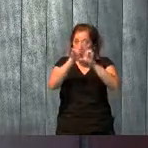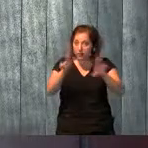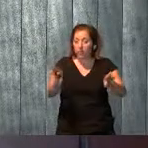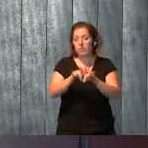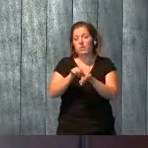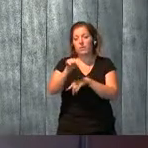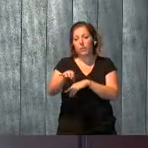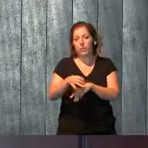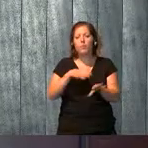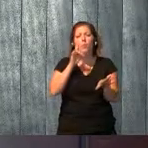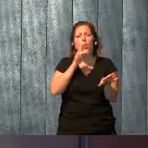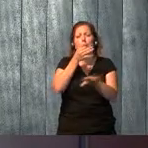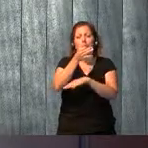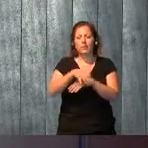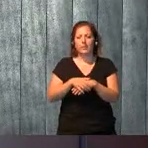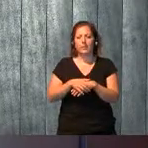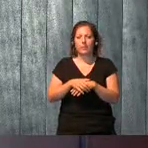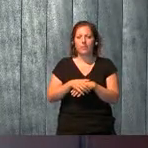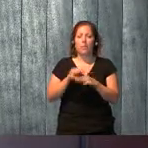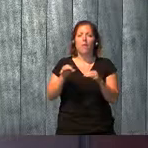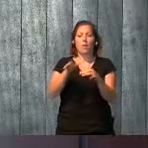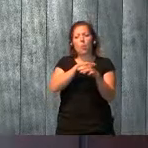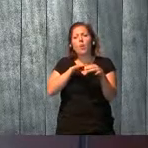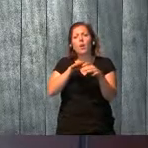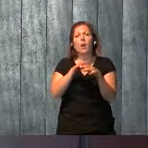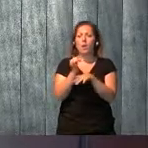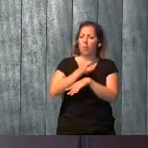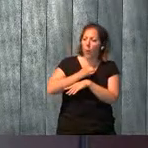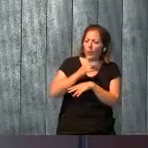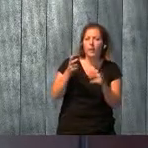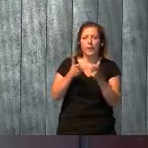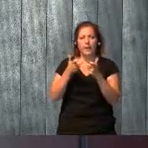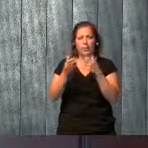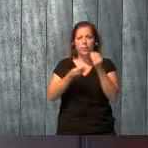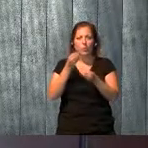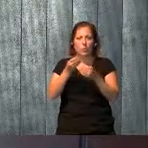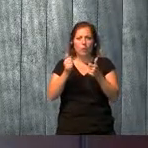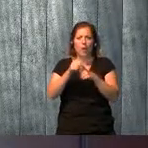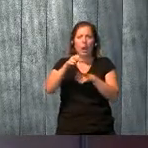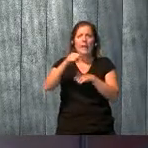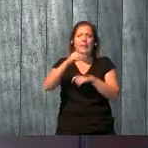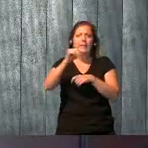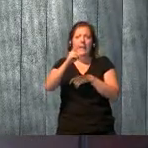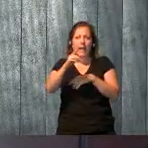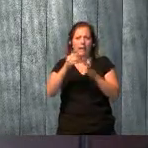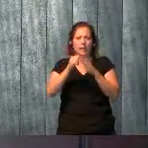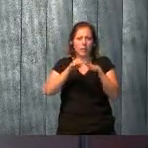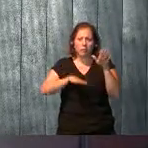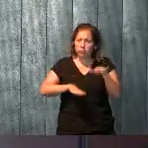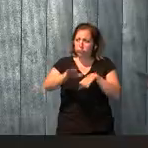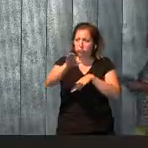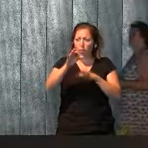qué. A nivel local, por ejemplo, Bogotá, que tiene esta tasa de crecimiento que ya es bastante razonable